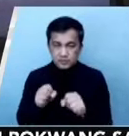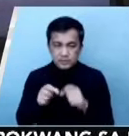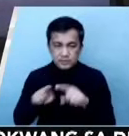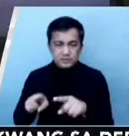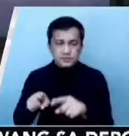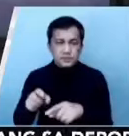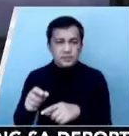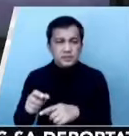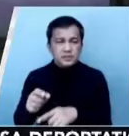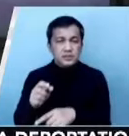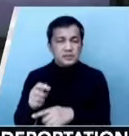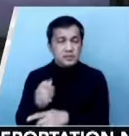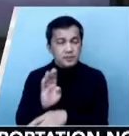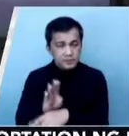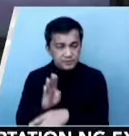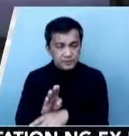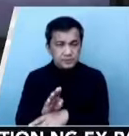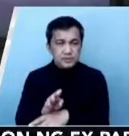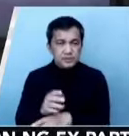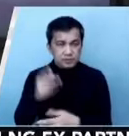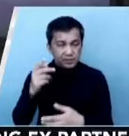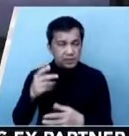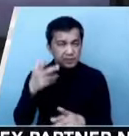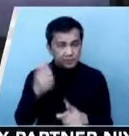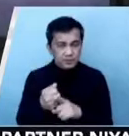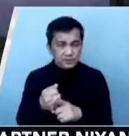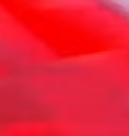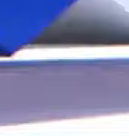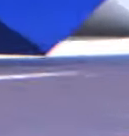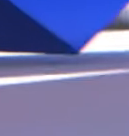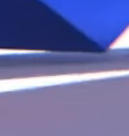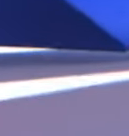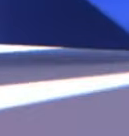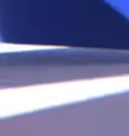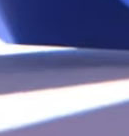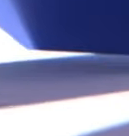sa presyo sa merkado? Alamin sa pagtutok ni Bernadette Reyes.